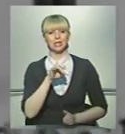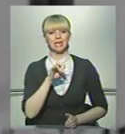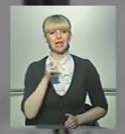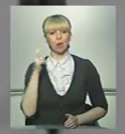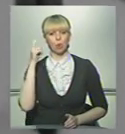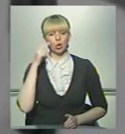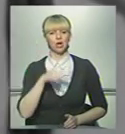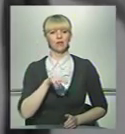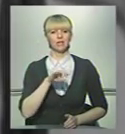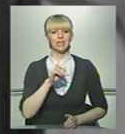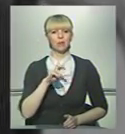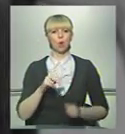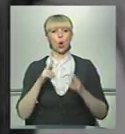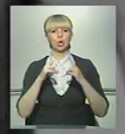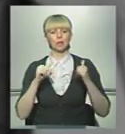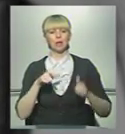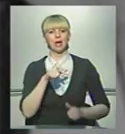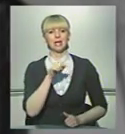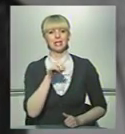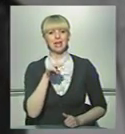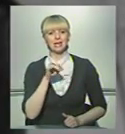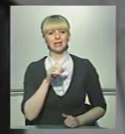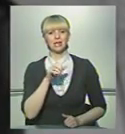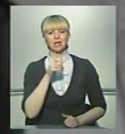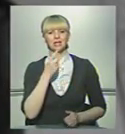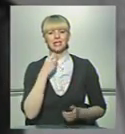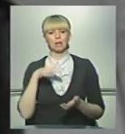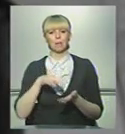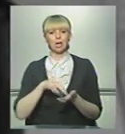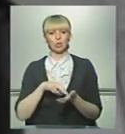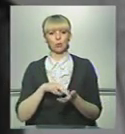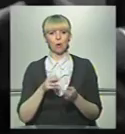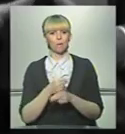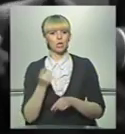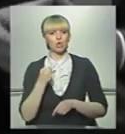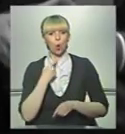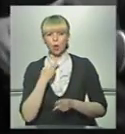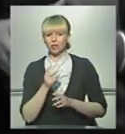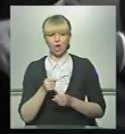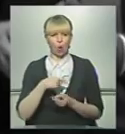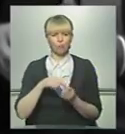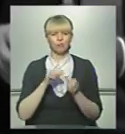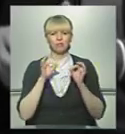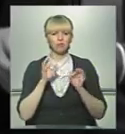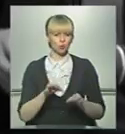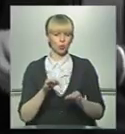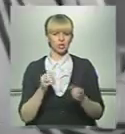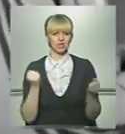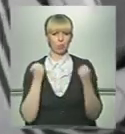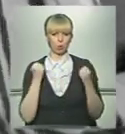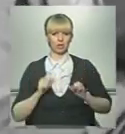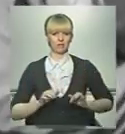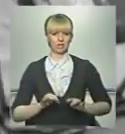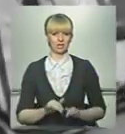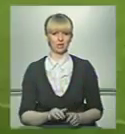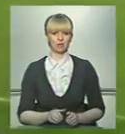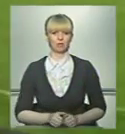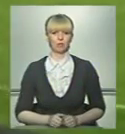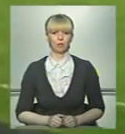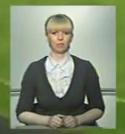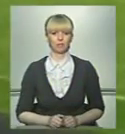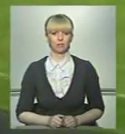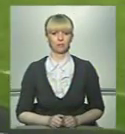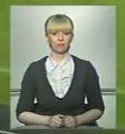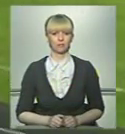Київ», «Дніпро», «Дніпропетровськ», «Зеніт», «Санкт-Петербург». Без голосу Сергія Батюка не обходилось ні одне спортивне дійство.